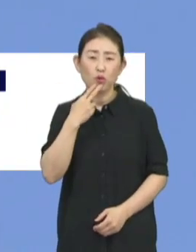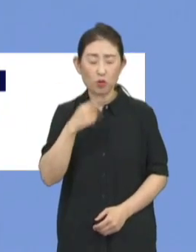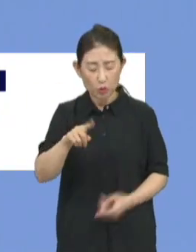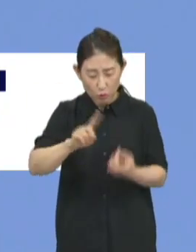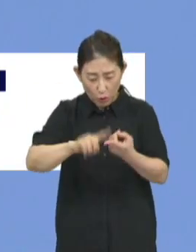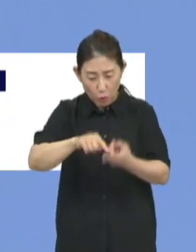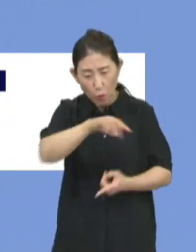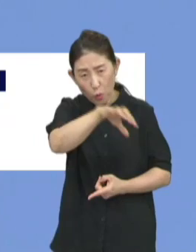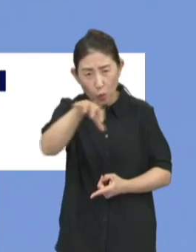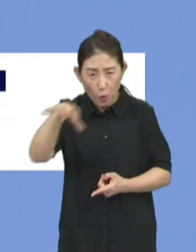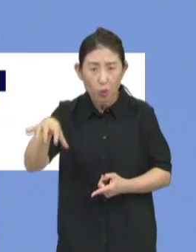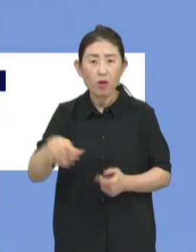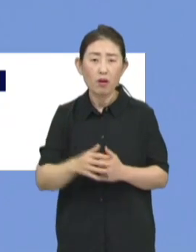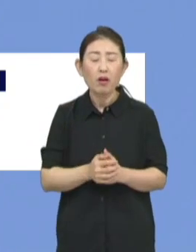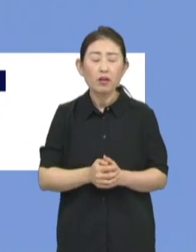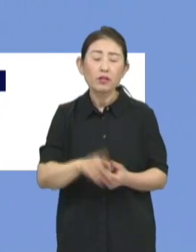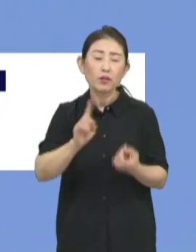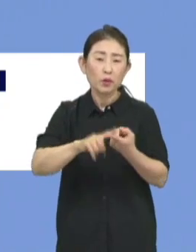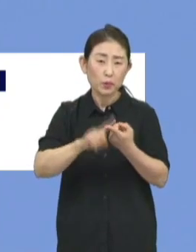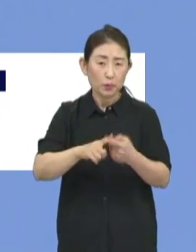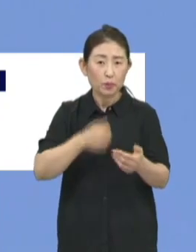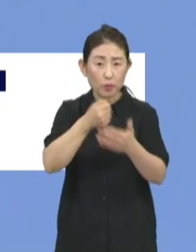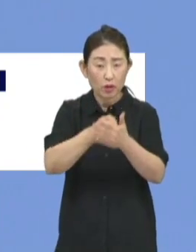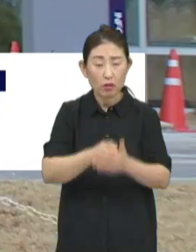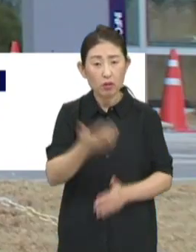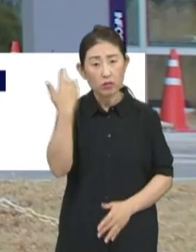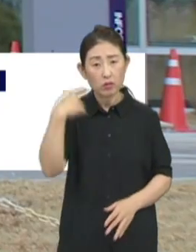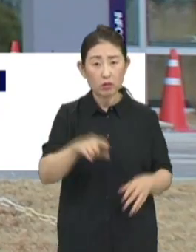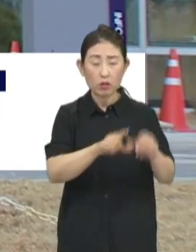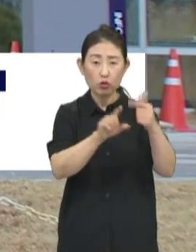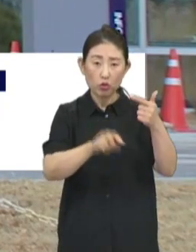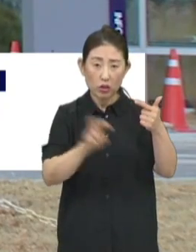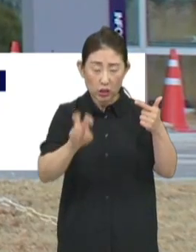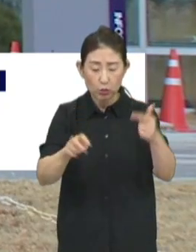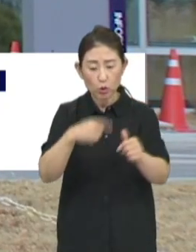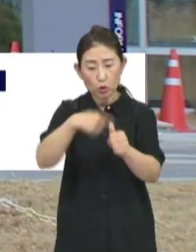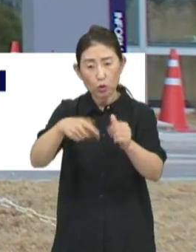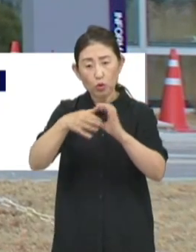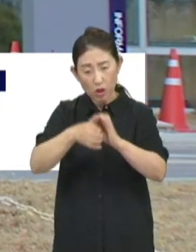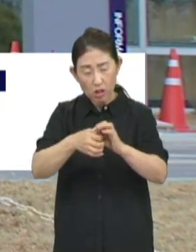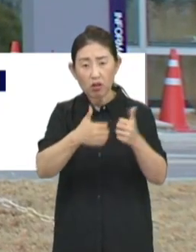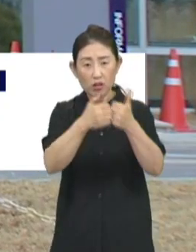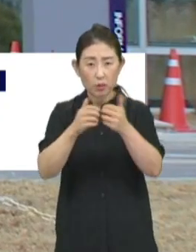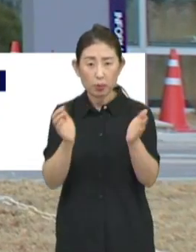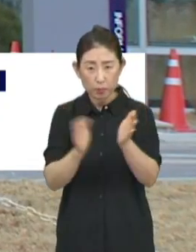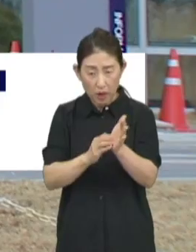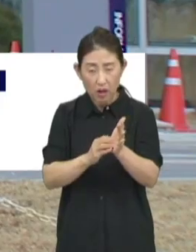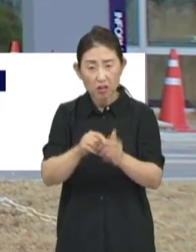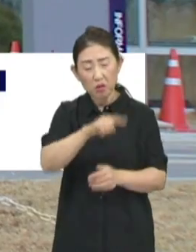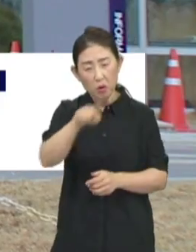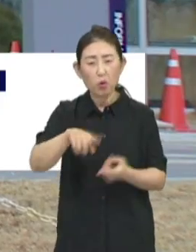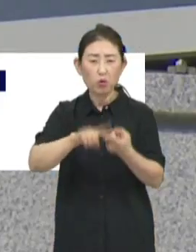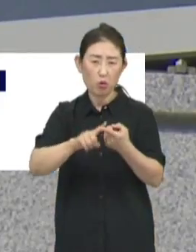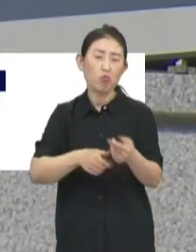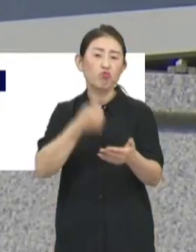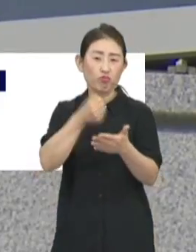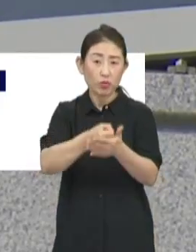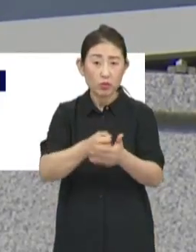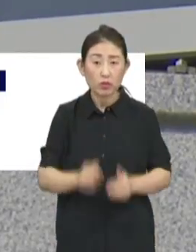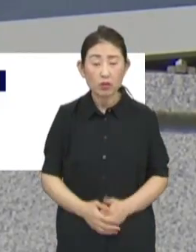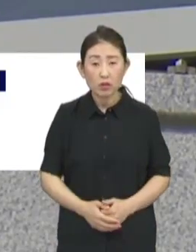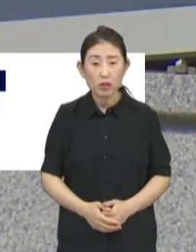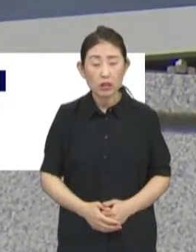조아하기 했습니다 도교육청은 지난 달 20일 교육과정 협의회 등을 거쳐 이같이 결정하고